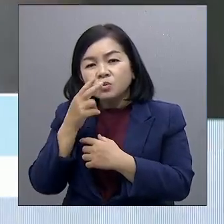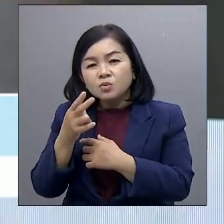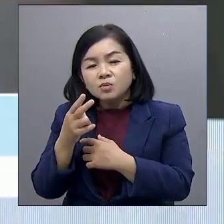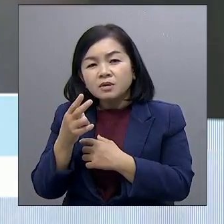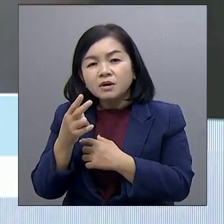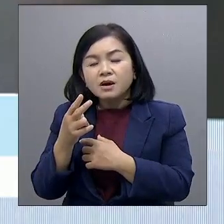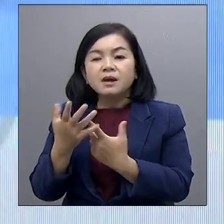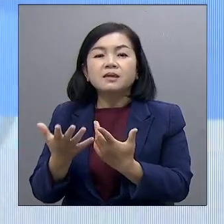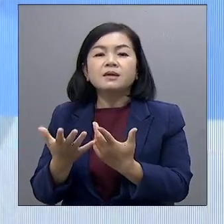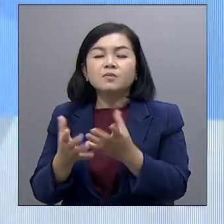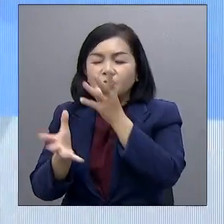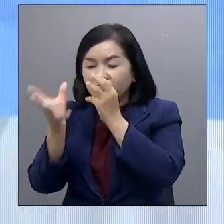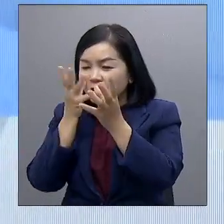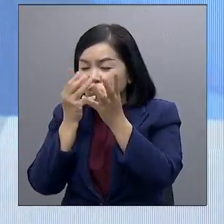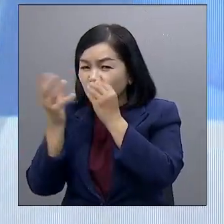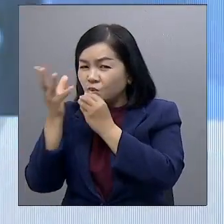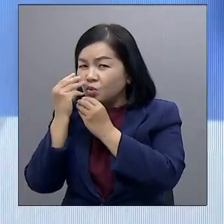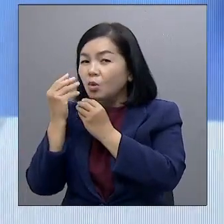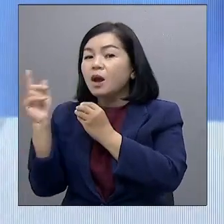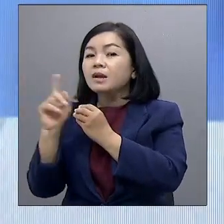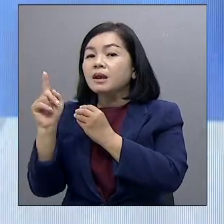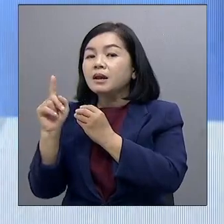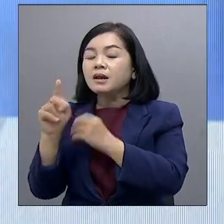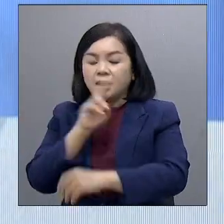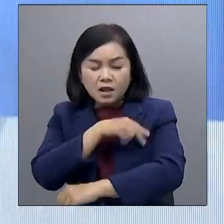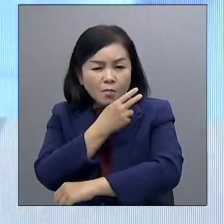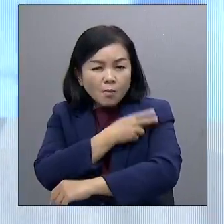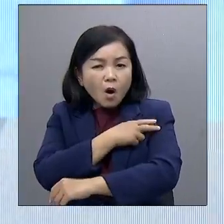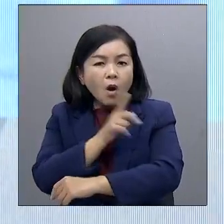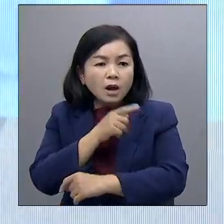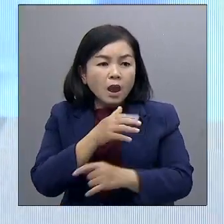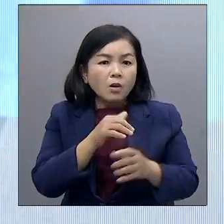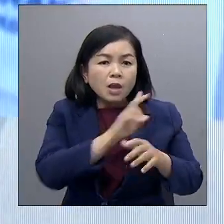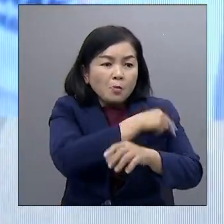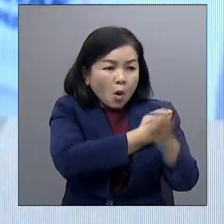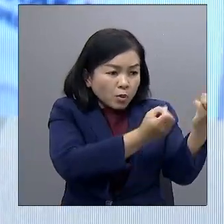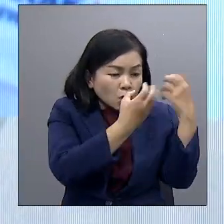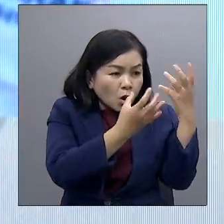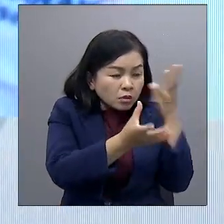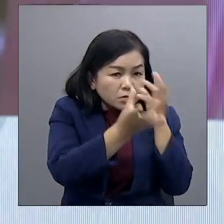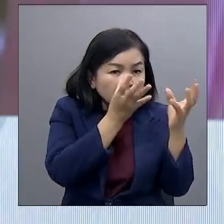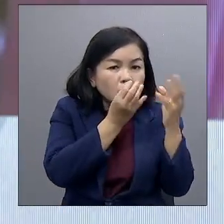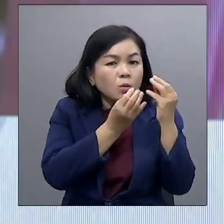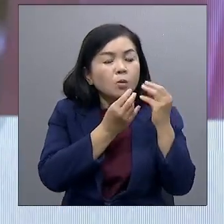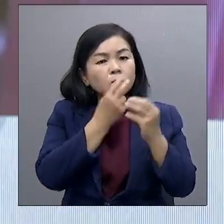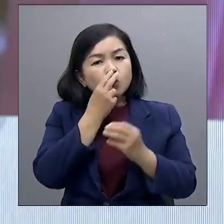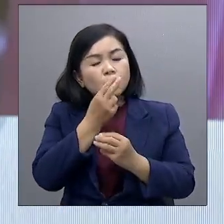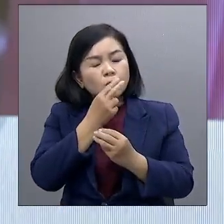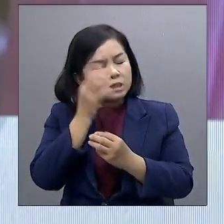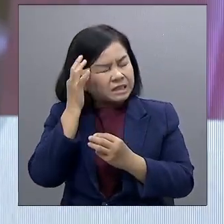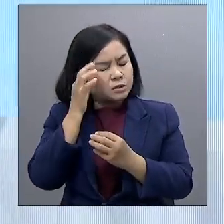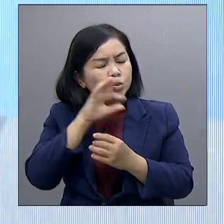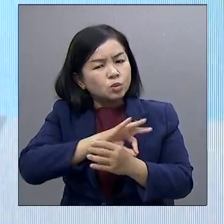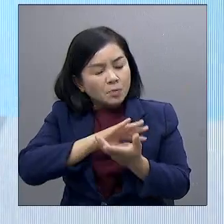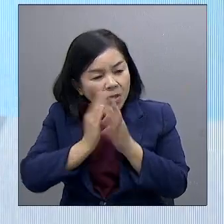พยาบาลพอได้เรียนรู้เกี่ยวกับเ่อเบื้องหลังของการเป็นหมอแล้วเนี่ยกับบุคลากรทางการแพทย์เนี่ยเราก็มองมองทุกอย่างเปลี่ยนไปเลยครับ